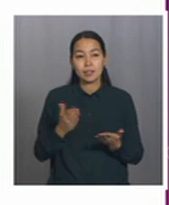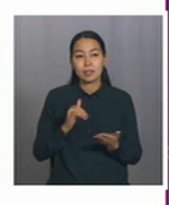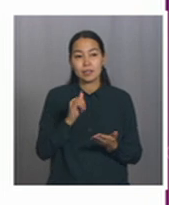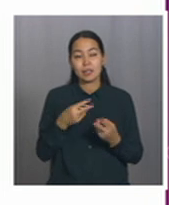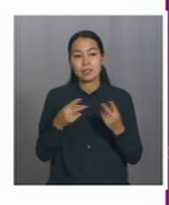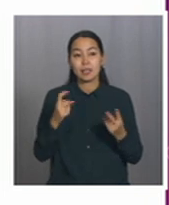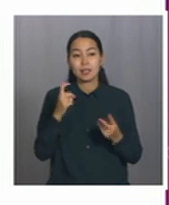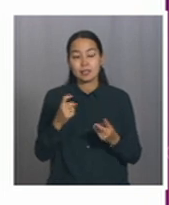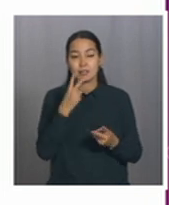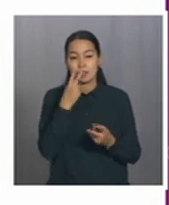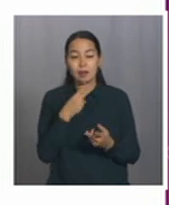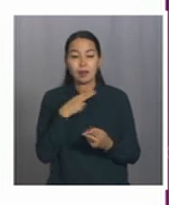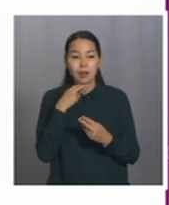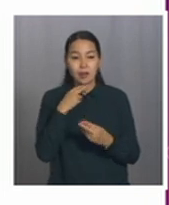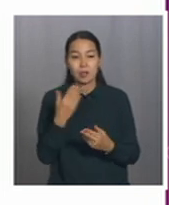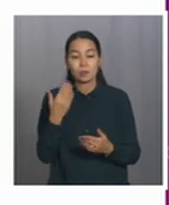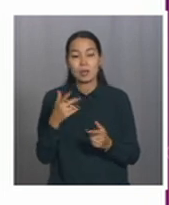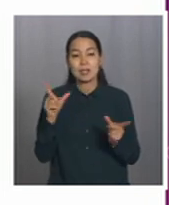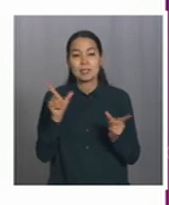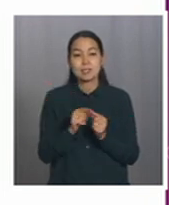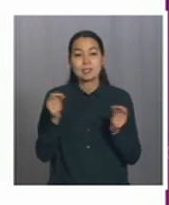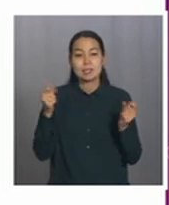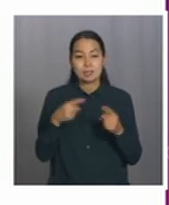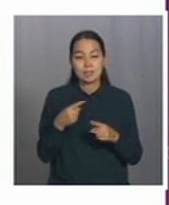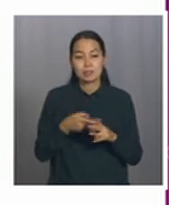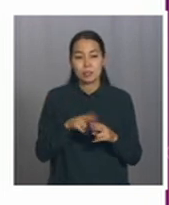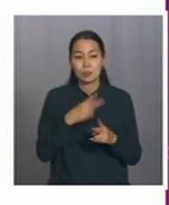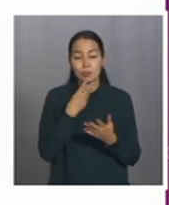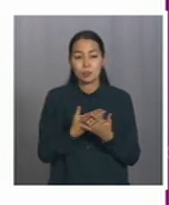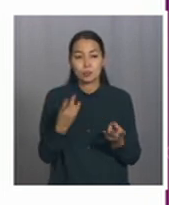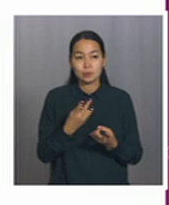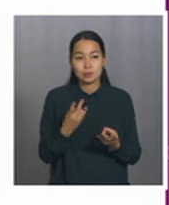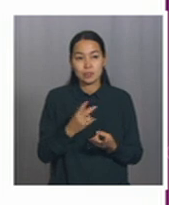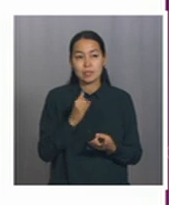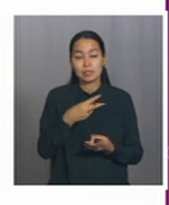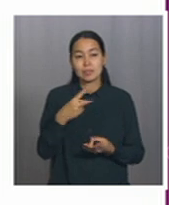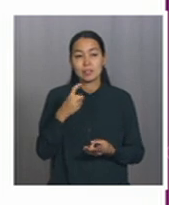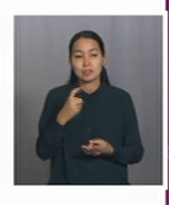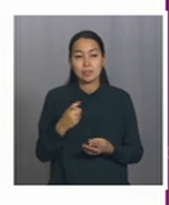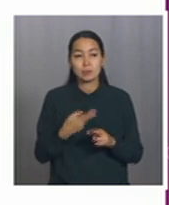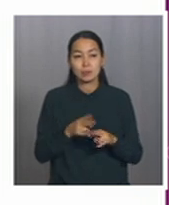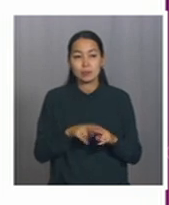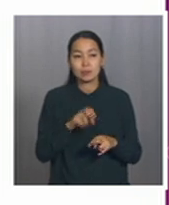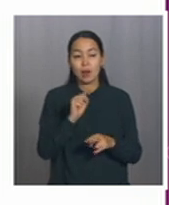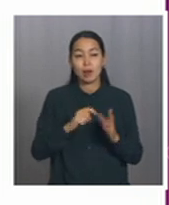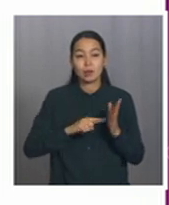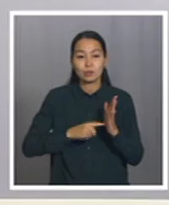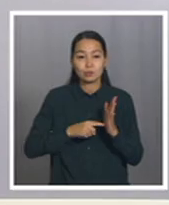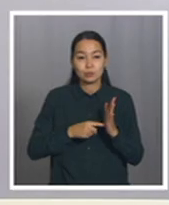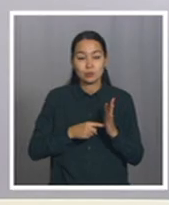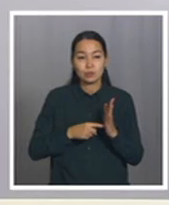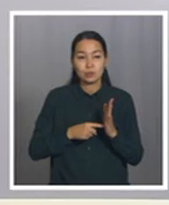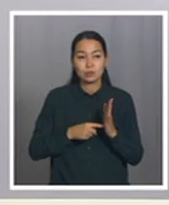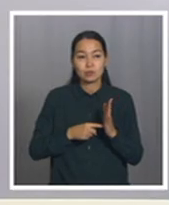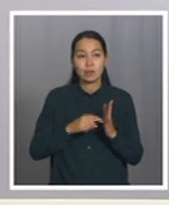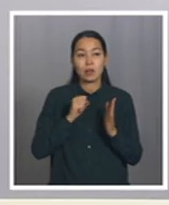салайық, және оған сәйкесінше тиісті нүктелерін белгілейік. Y тең болады X түсіне бізде A нүктесі жатады және B